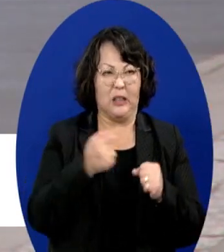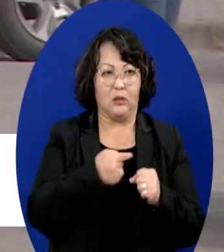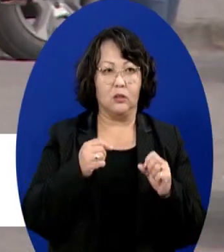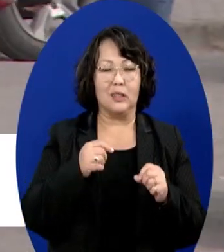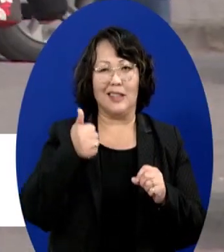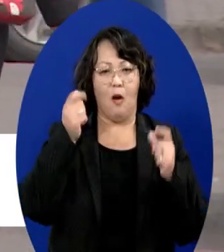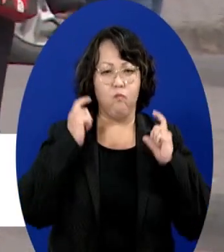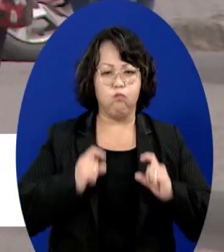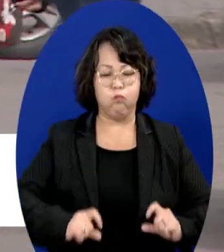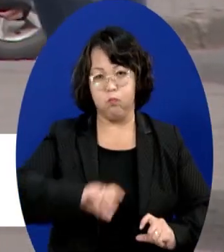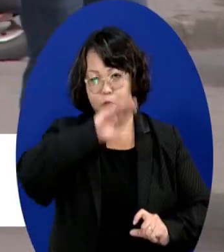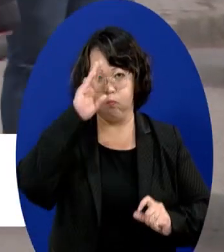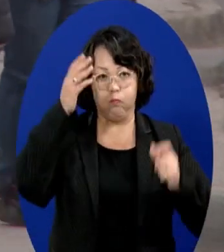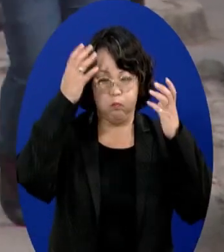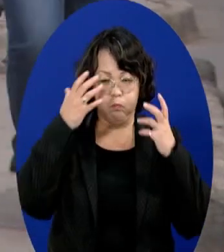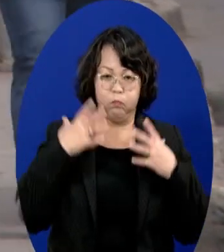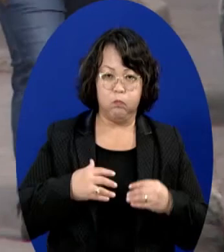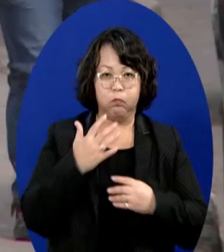мэндэд анхаарахыг мөн зөвлөж байсан юм а.